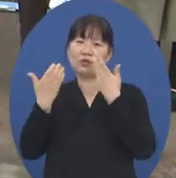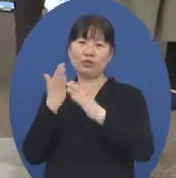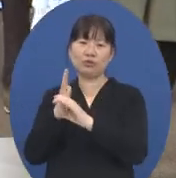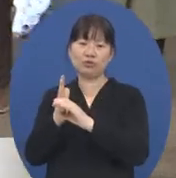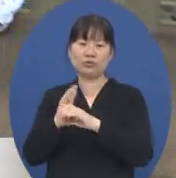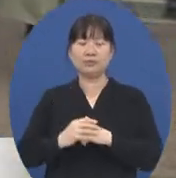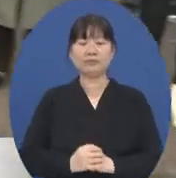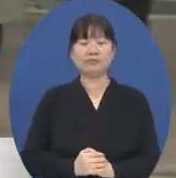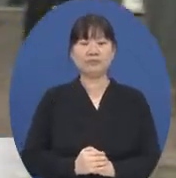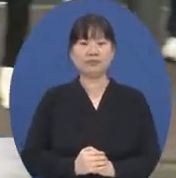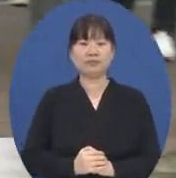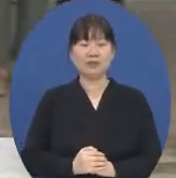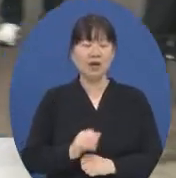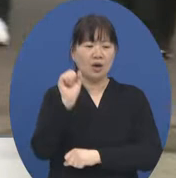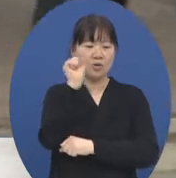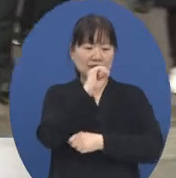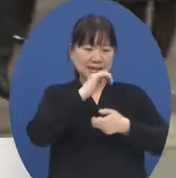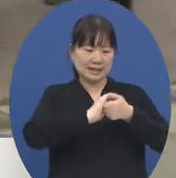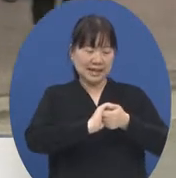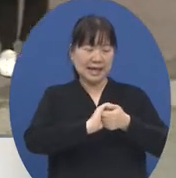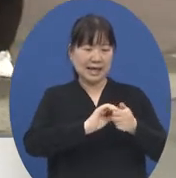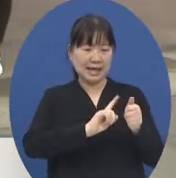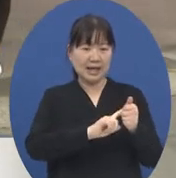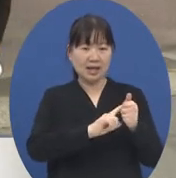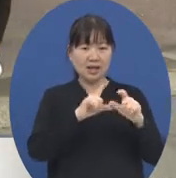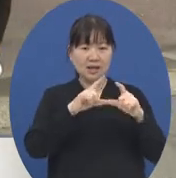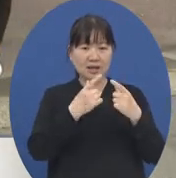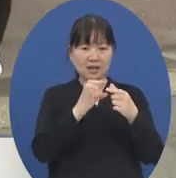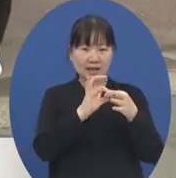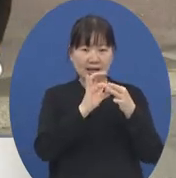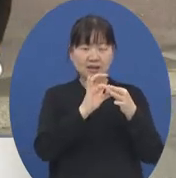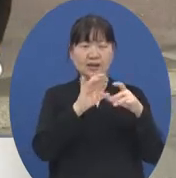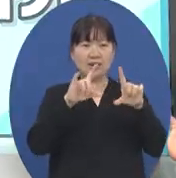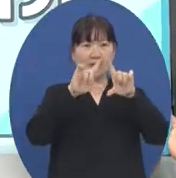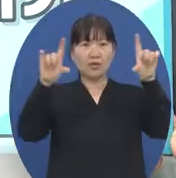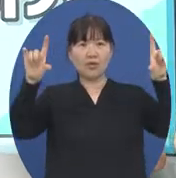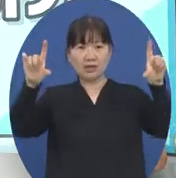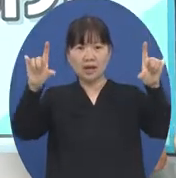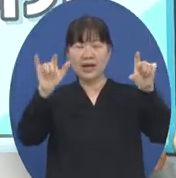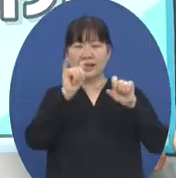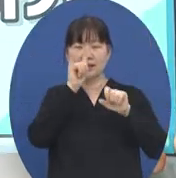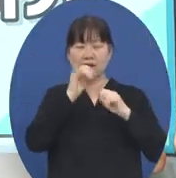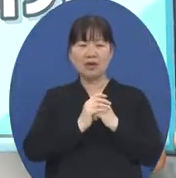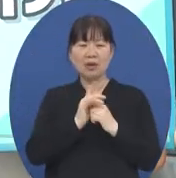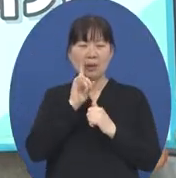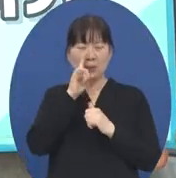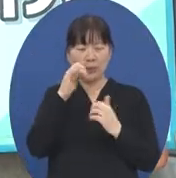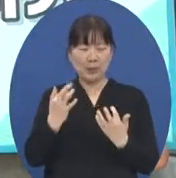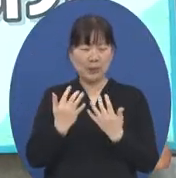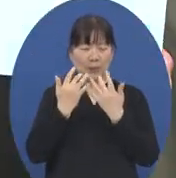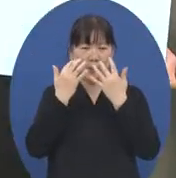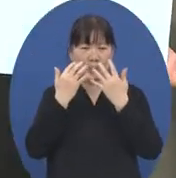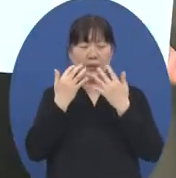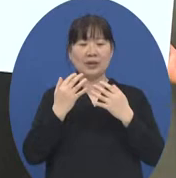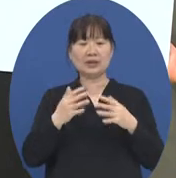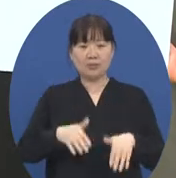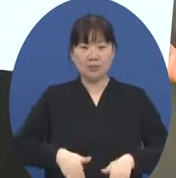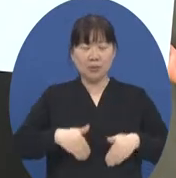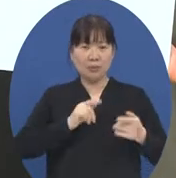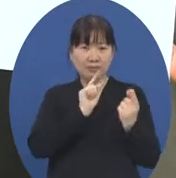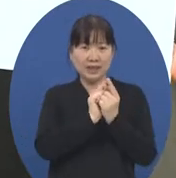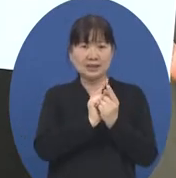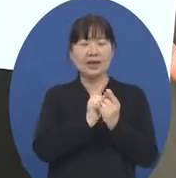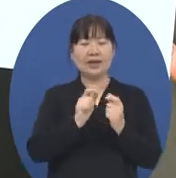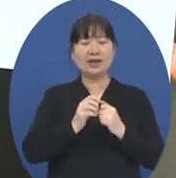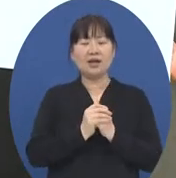5등급 차량의 운행 제한 등의 내용이 담긴 현수막과 피켓이 눈에 띕니다. 미세먼지 계절관리제를 도민들에게 홍보하는